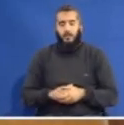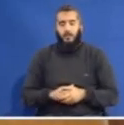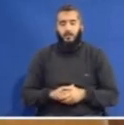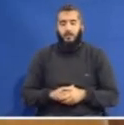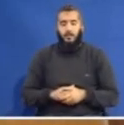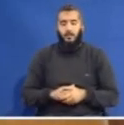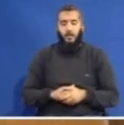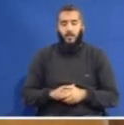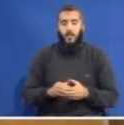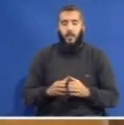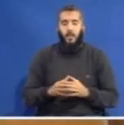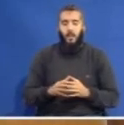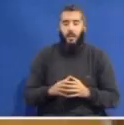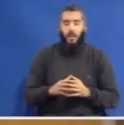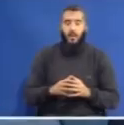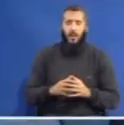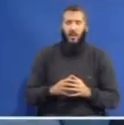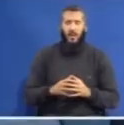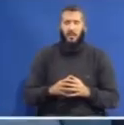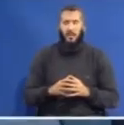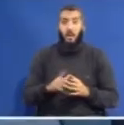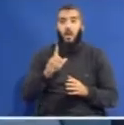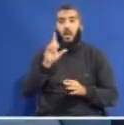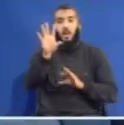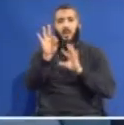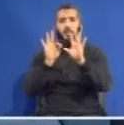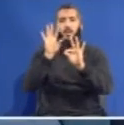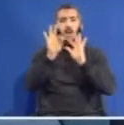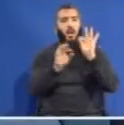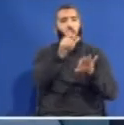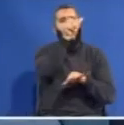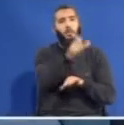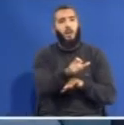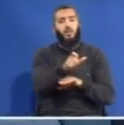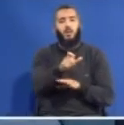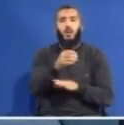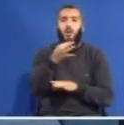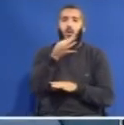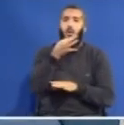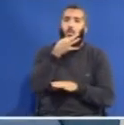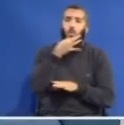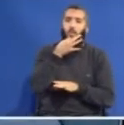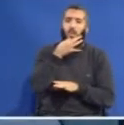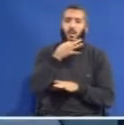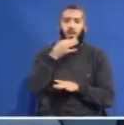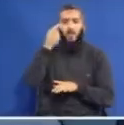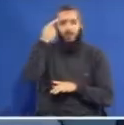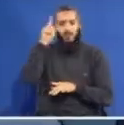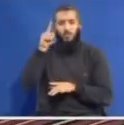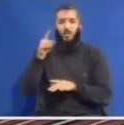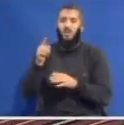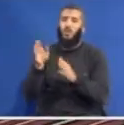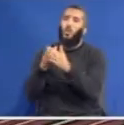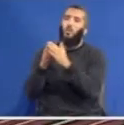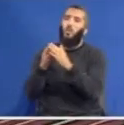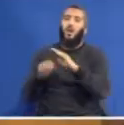وربما الخلل الشيخ في الناس اللي يستغلون هذه الوضعيات لصالحهم ويدفعوهم، كما قال الرجل أقسم الرشوة